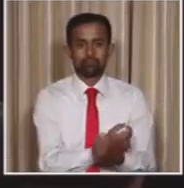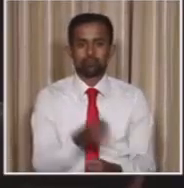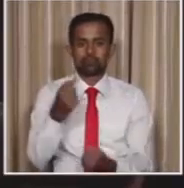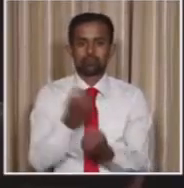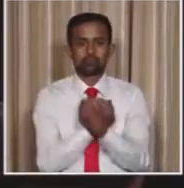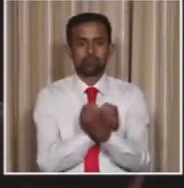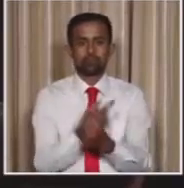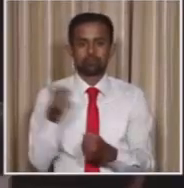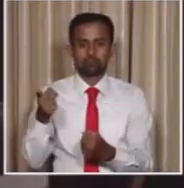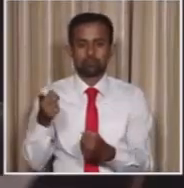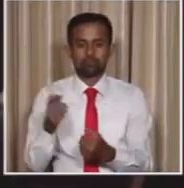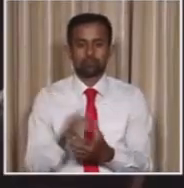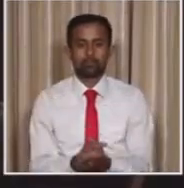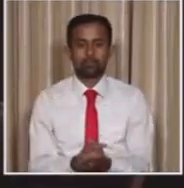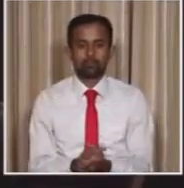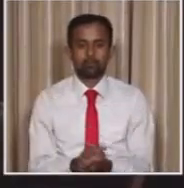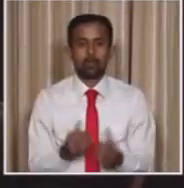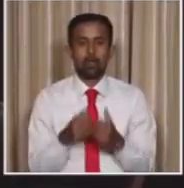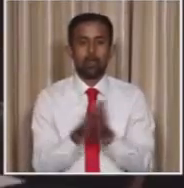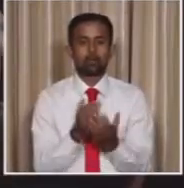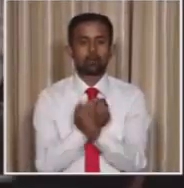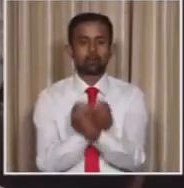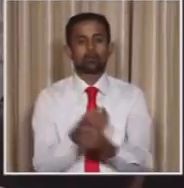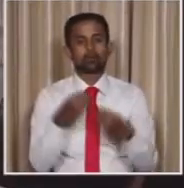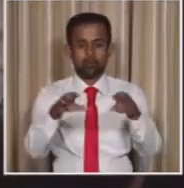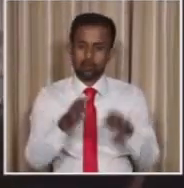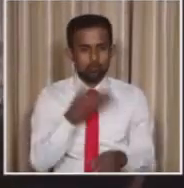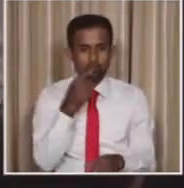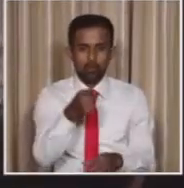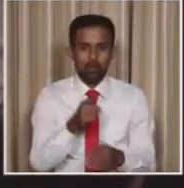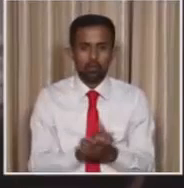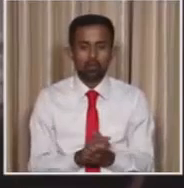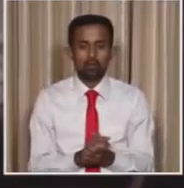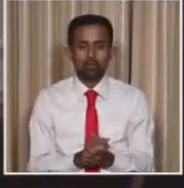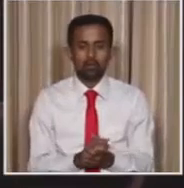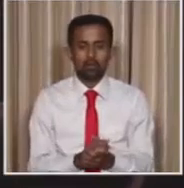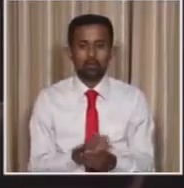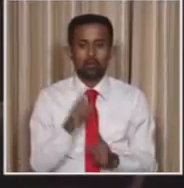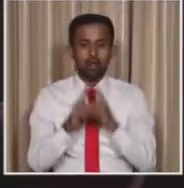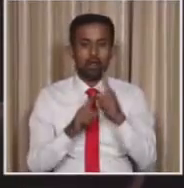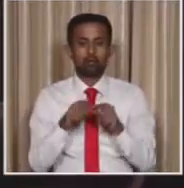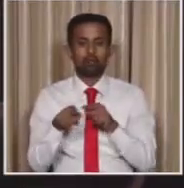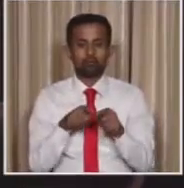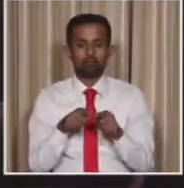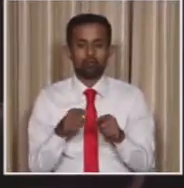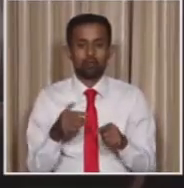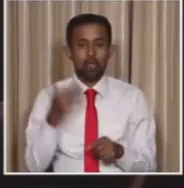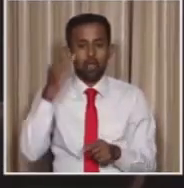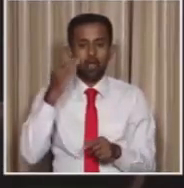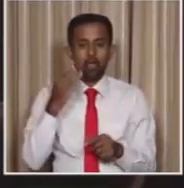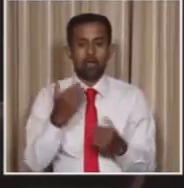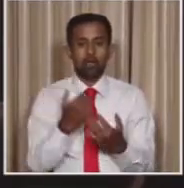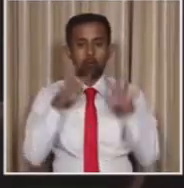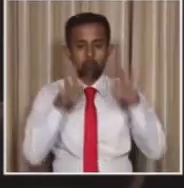ගරුමන්තුතුමා මේ කාලේ විනාඩියක් දෙන්න ඔක්කොම ඉරේට දාන්න පුළුවන් දෙහෙම එහෙනම් ඔය ඒගොල්ලෝ කතා කරන විදියට අම්මට උඩු